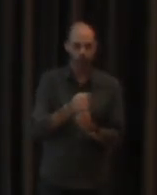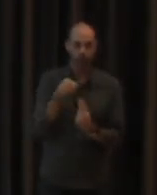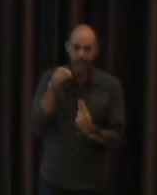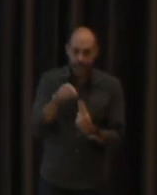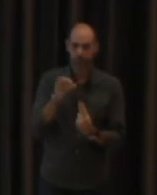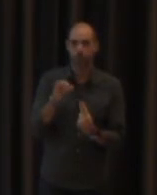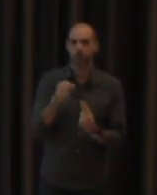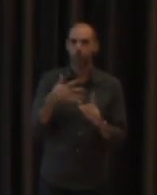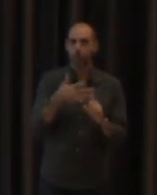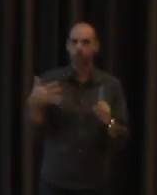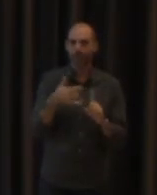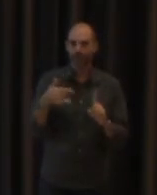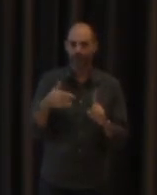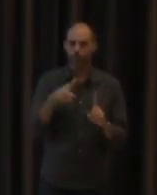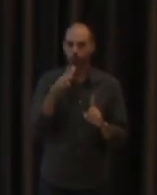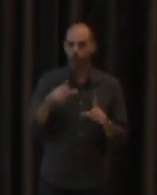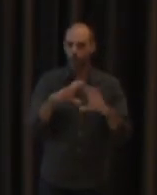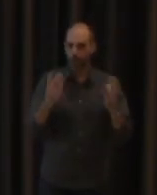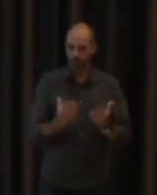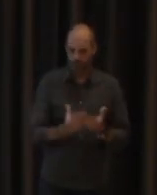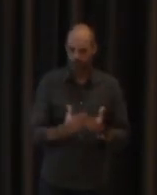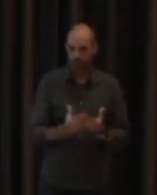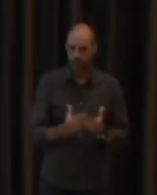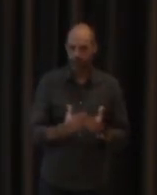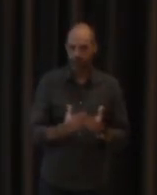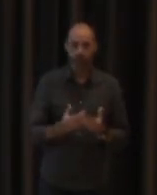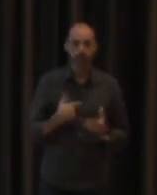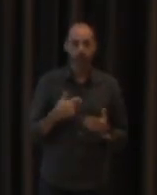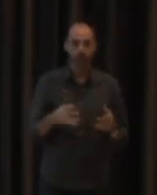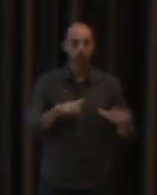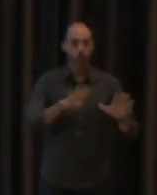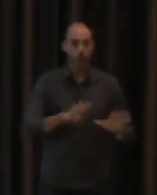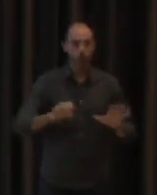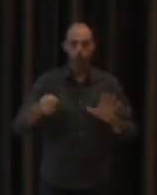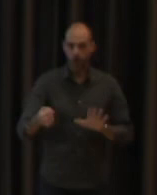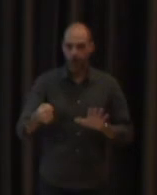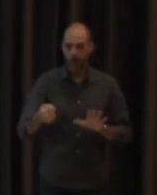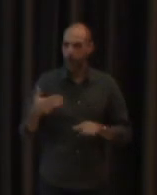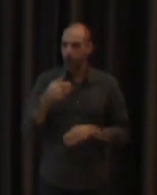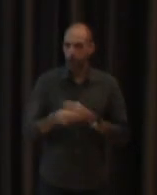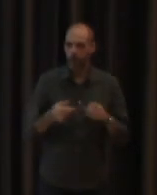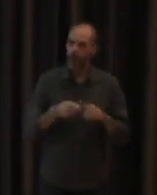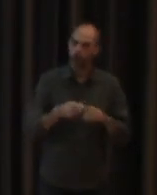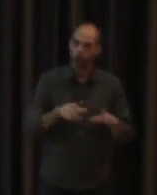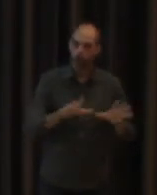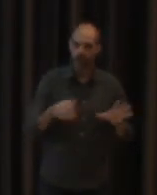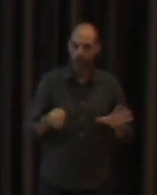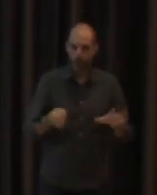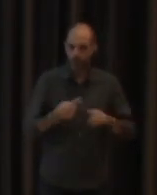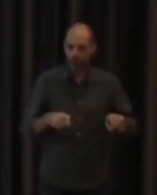holístic. La frase de 9a no pot ser parafrasejada per una coordinació de frases com es veu a 10a. És a dir, no podem